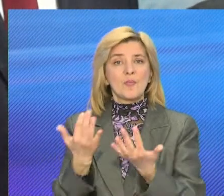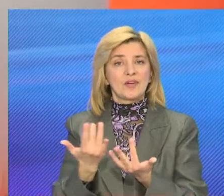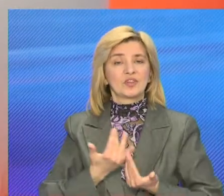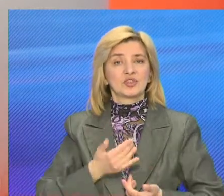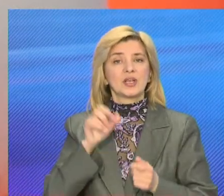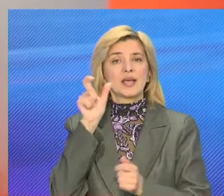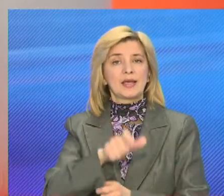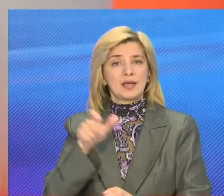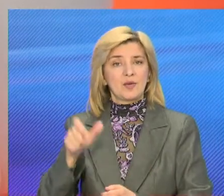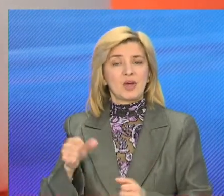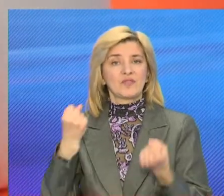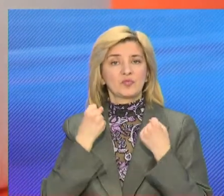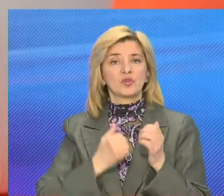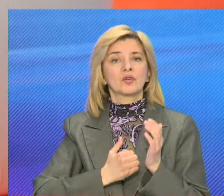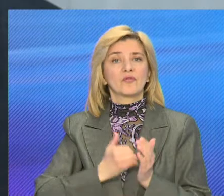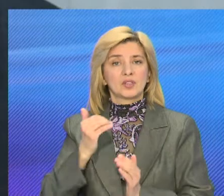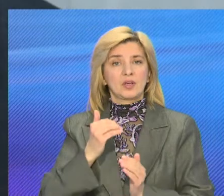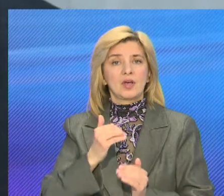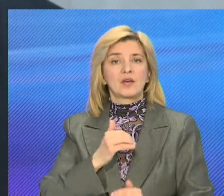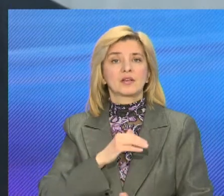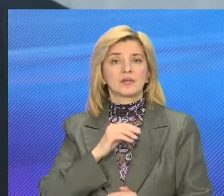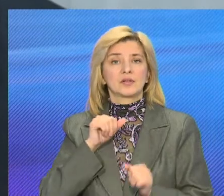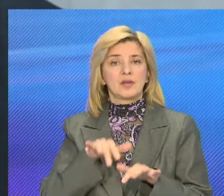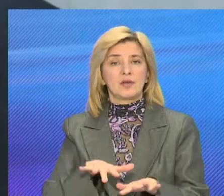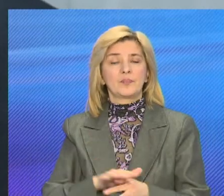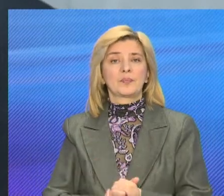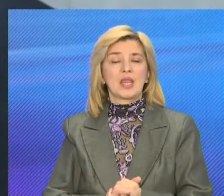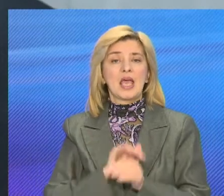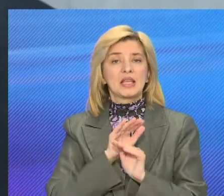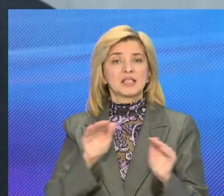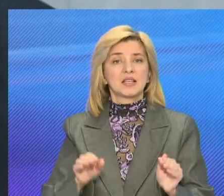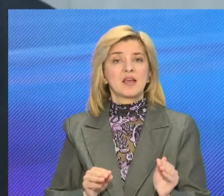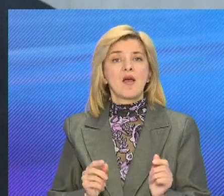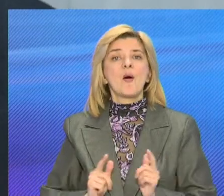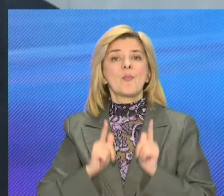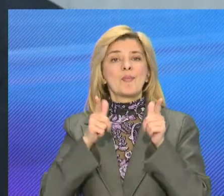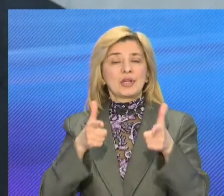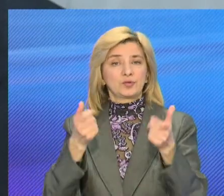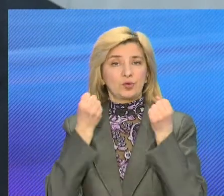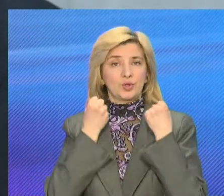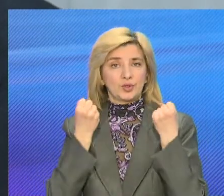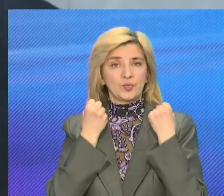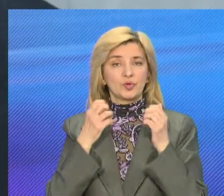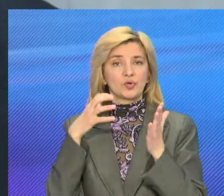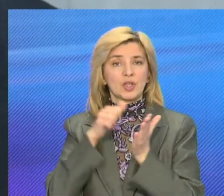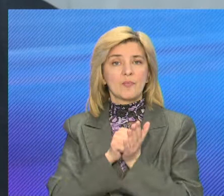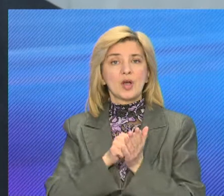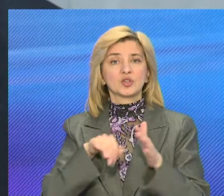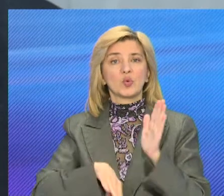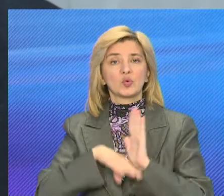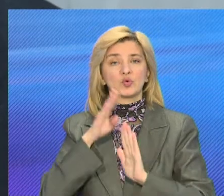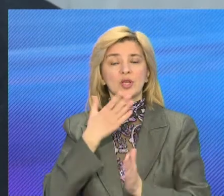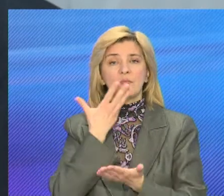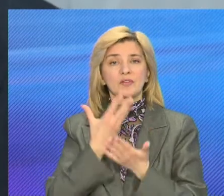у спорт – высокородная справа. Дети, пристроенные к спорту, занимаются улучшением своего здоровья